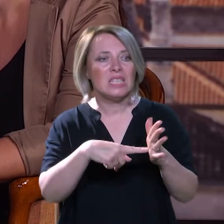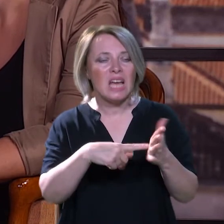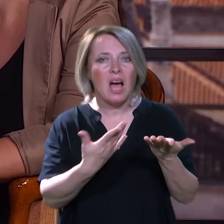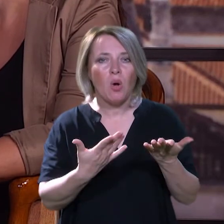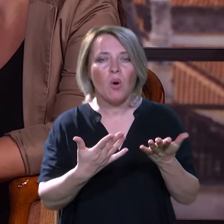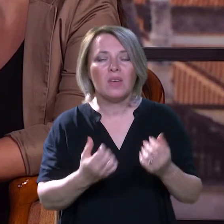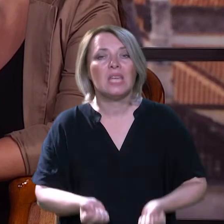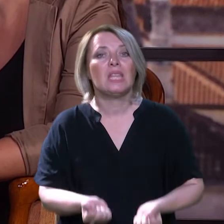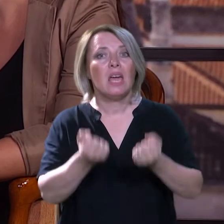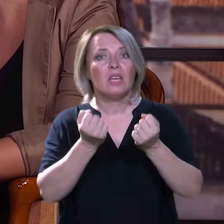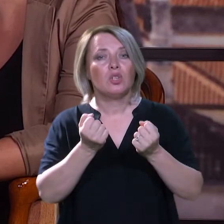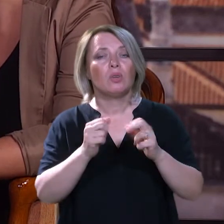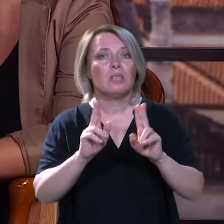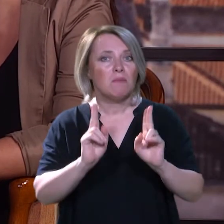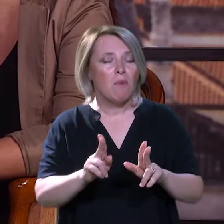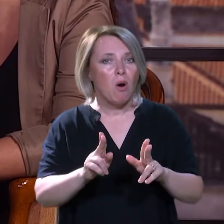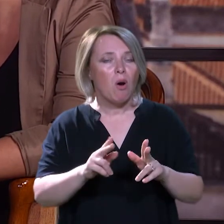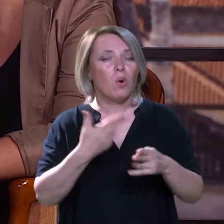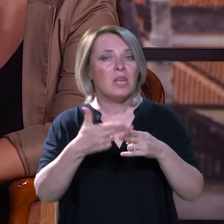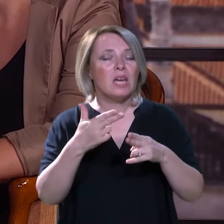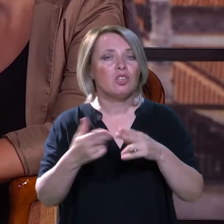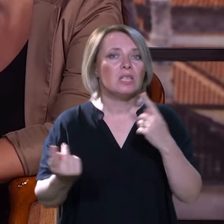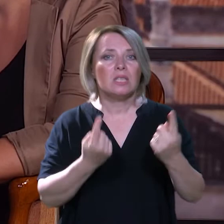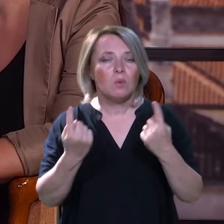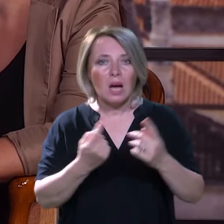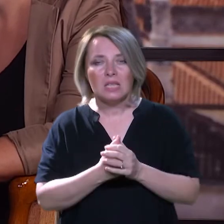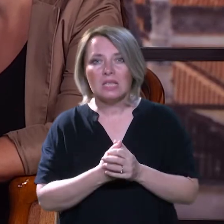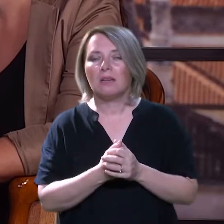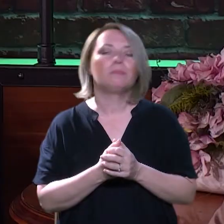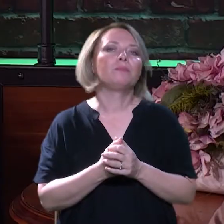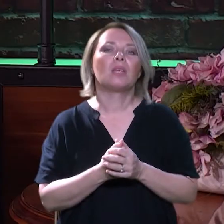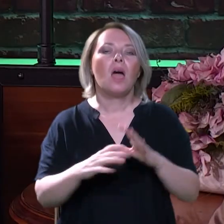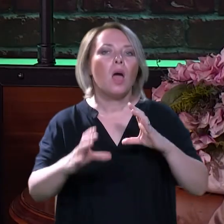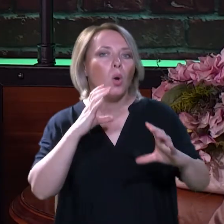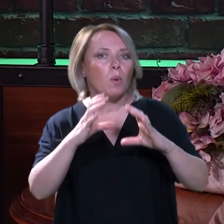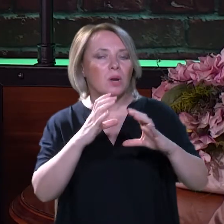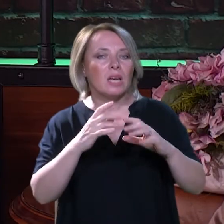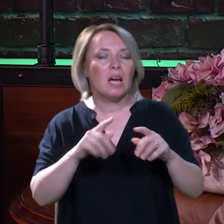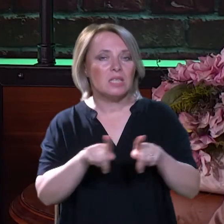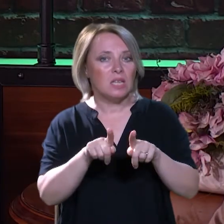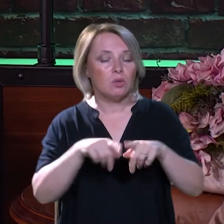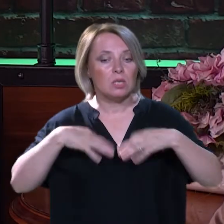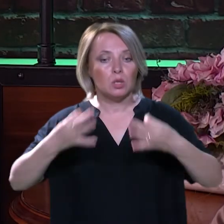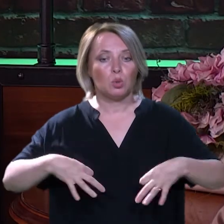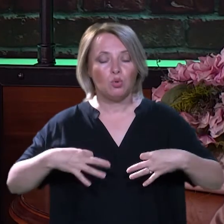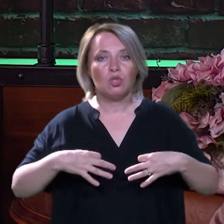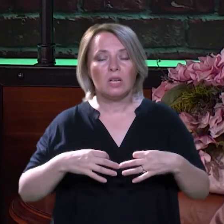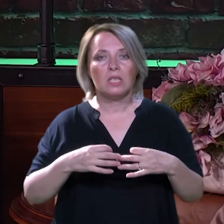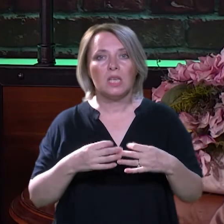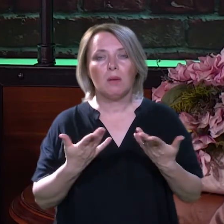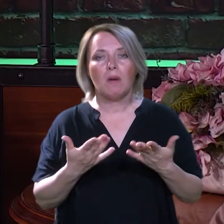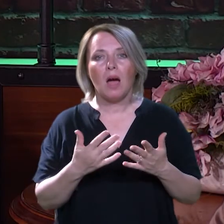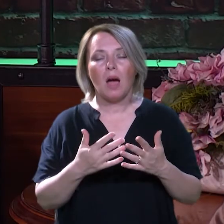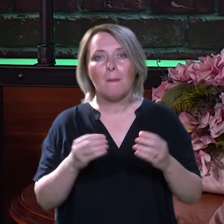znakovi i teško da se mogu i riješiti neke situacije. Tako je. Dakle, komunikacija je sa stručnjacima. Znači, nekako